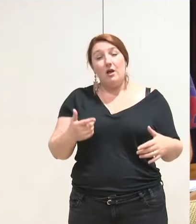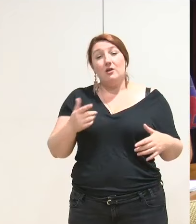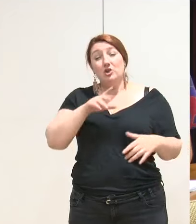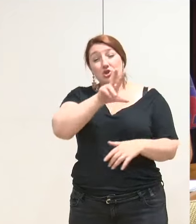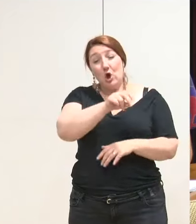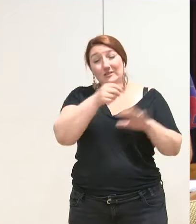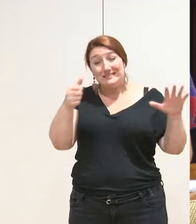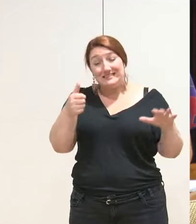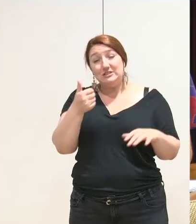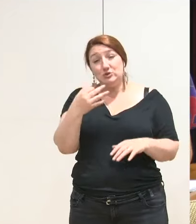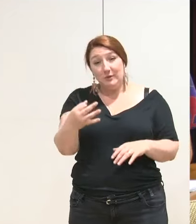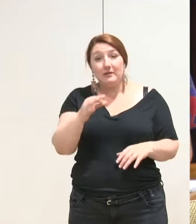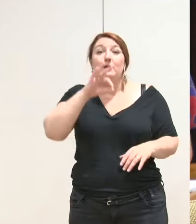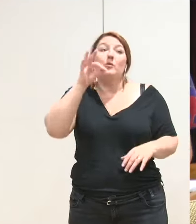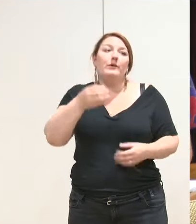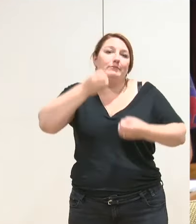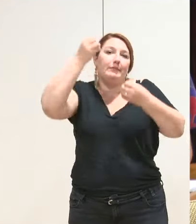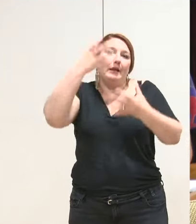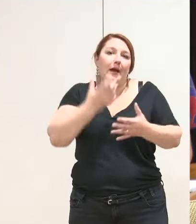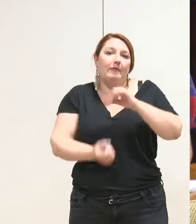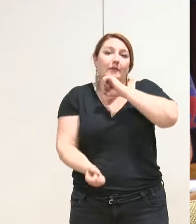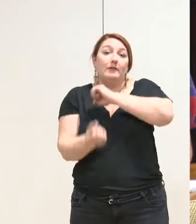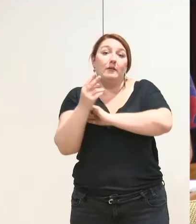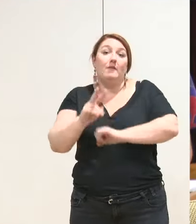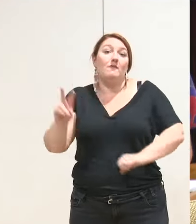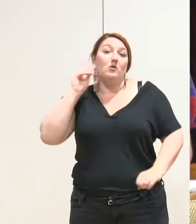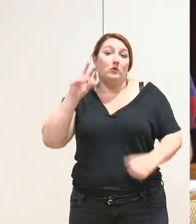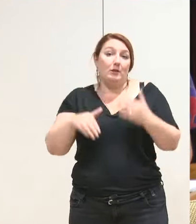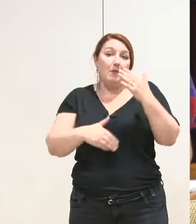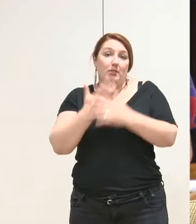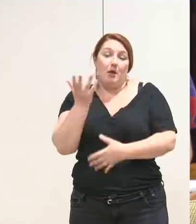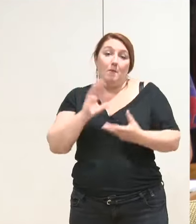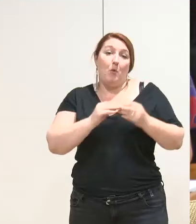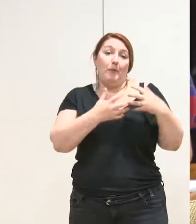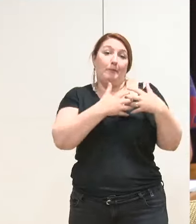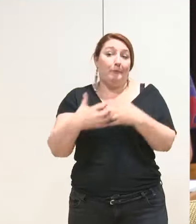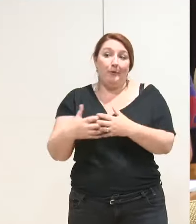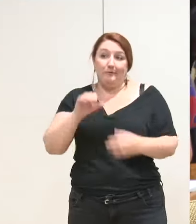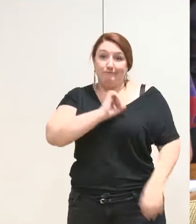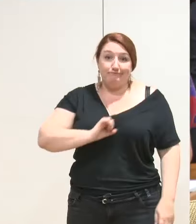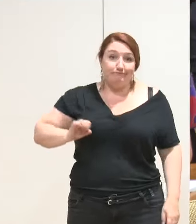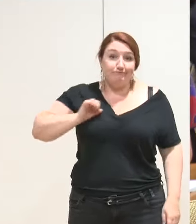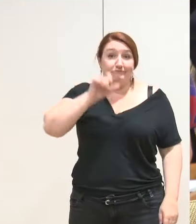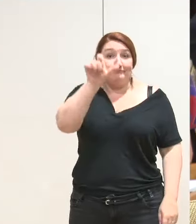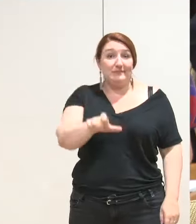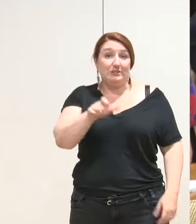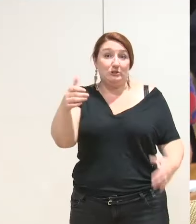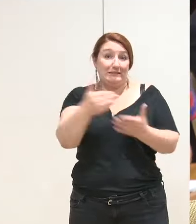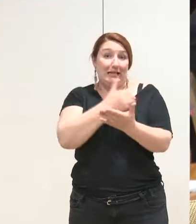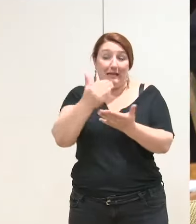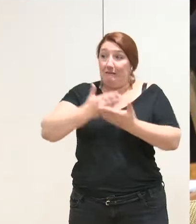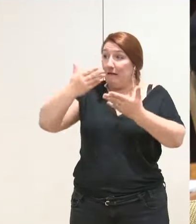il est arrivé que vendredi matin il y a eu une défaillance nous en sommes désolé il y a eu des personnels qui étaient attendu qui n'étaient pas